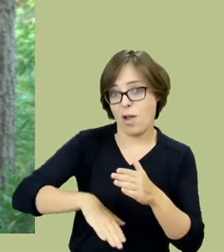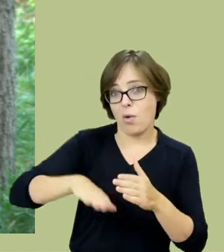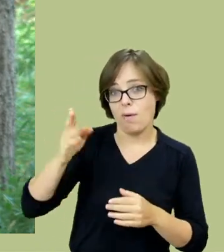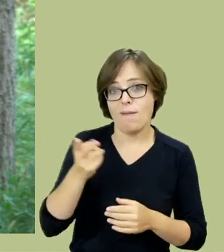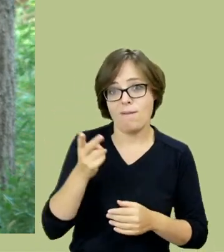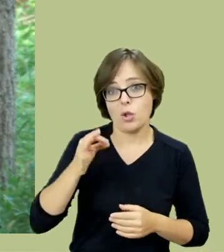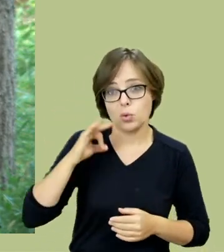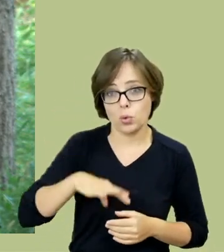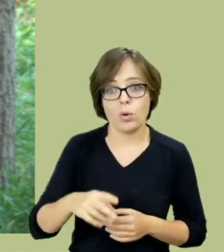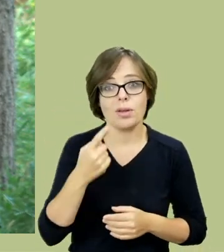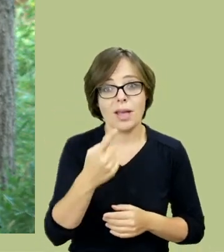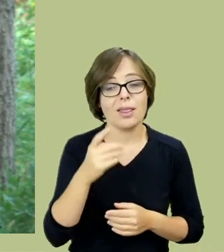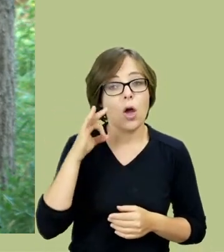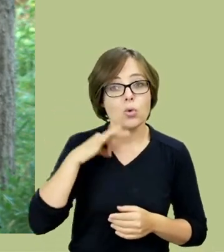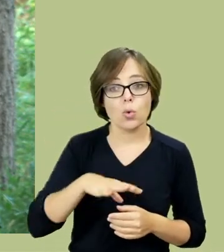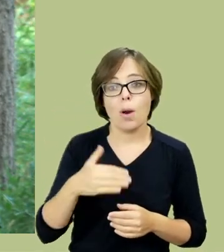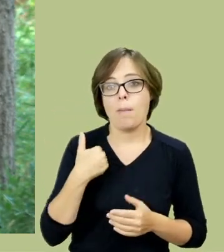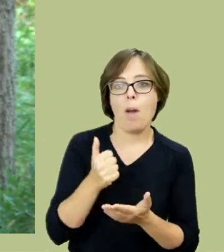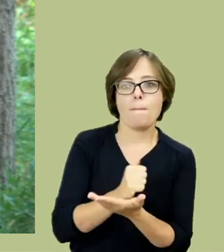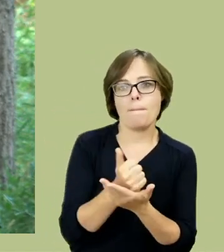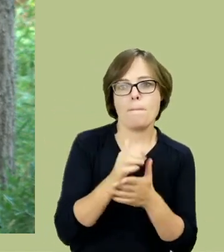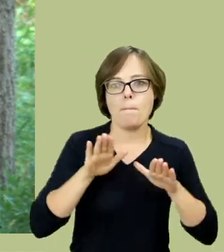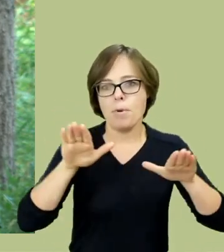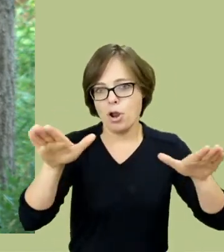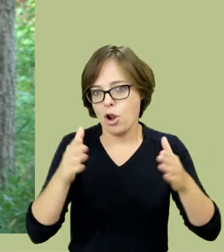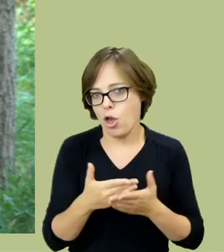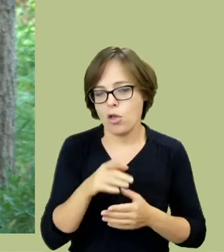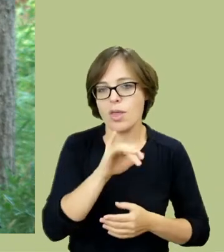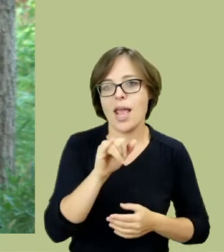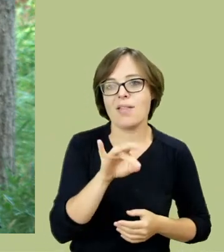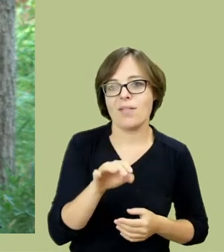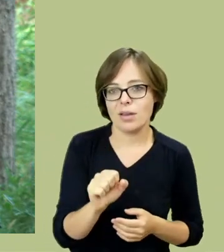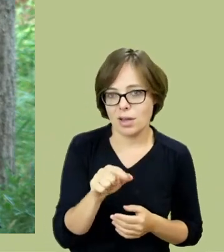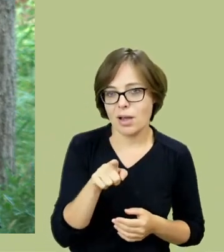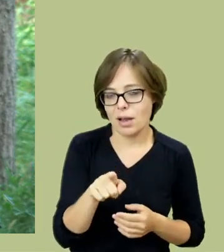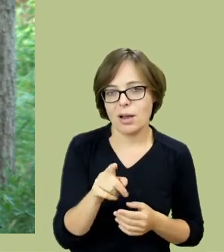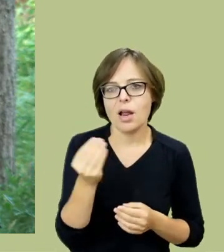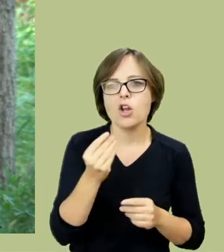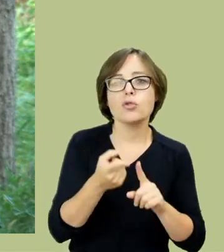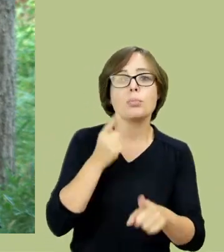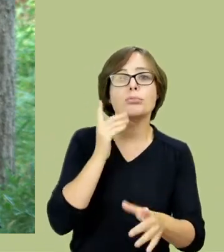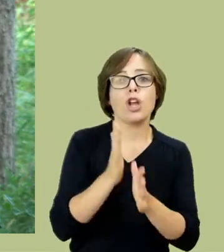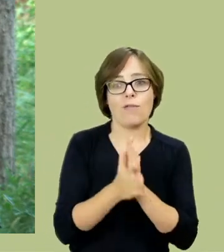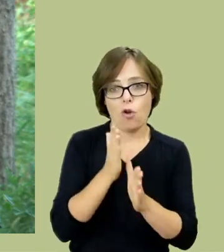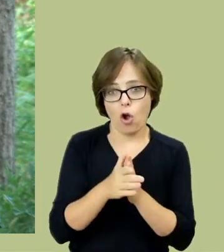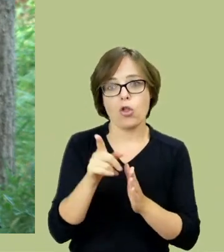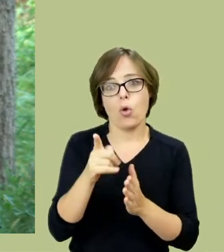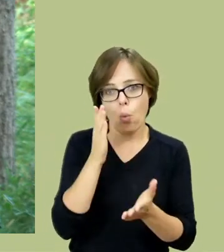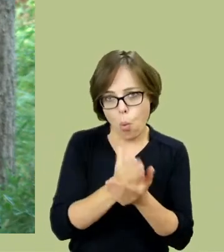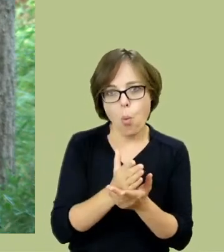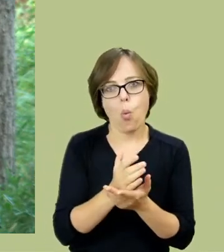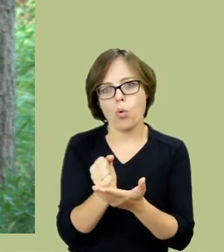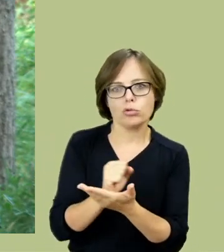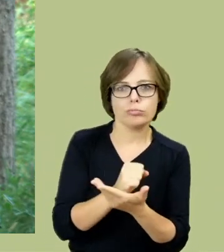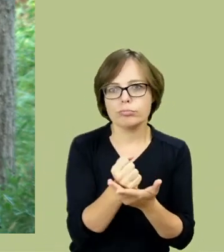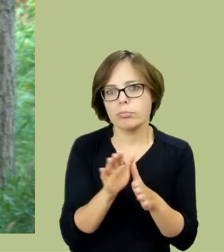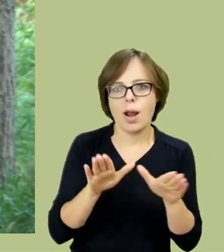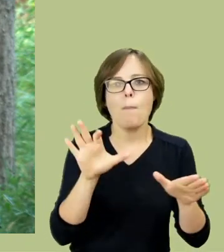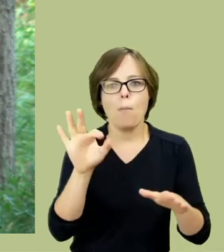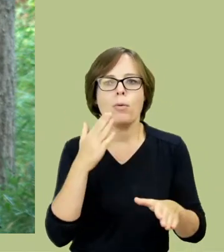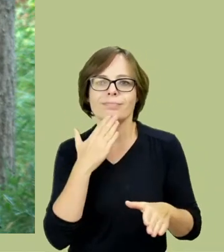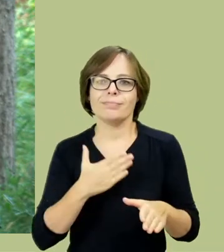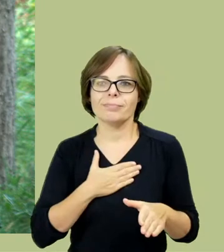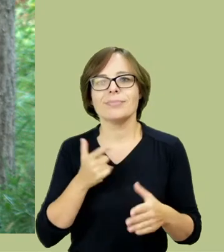była pilotem, przecież Jadwiga w czasie, jeszcze przed wojną latała, miała pasję, żeby